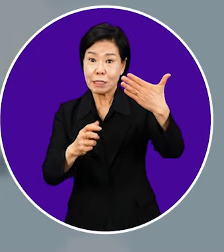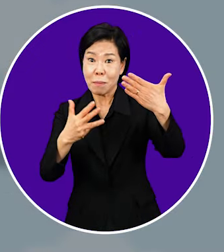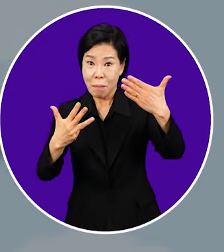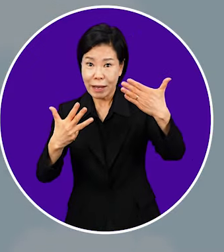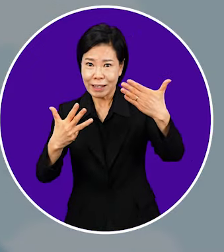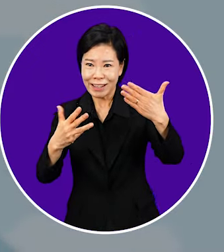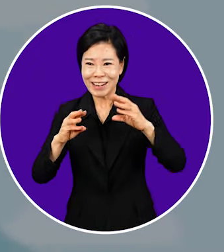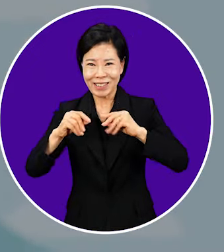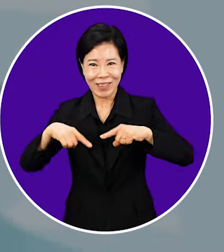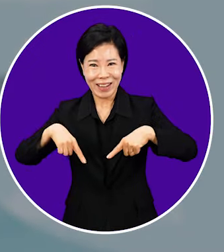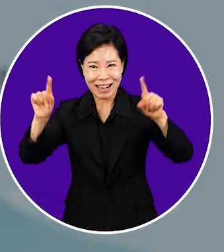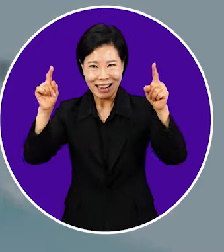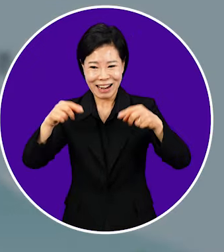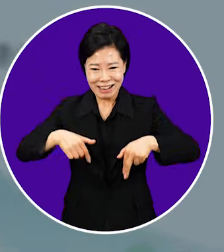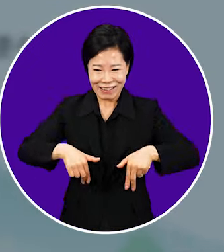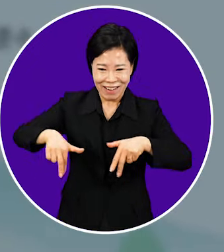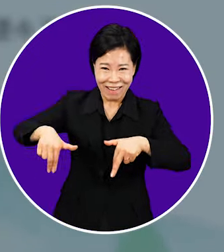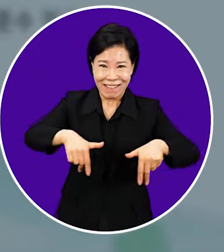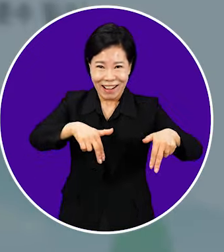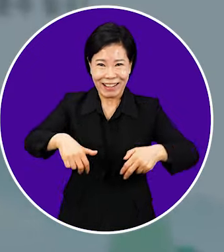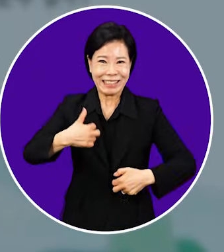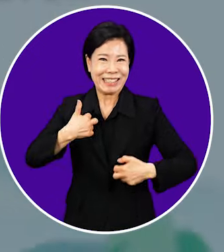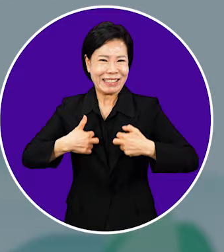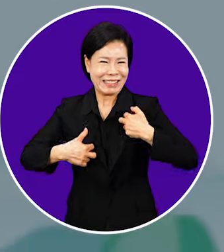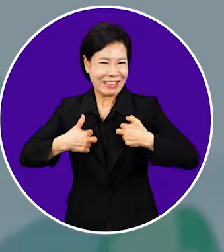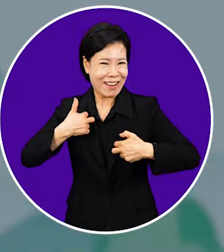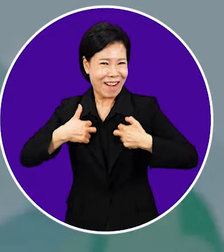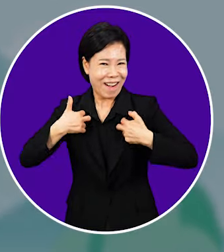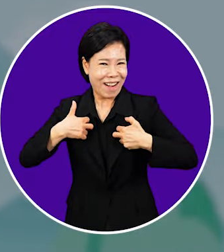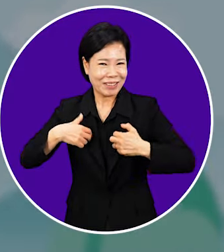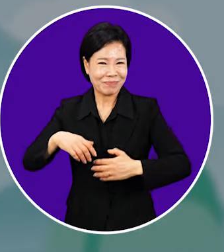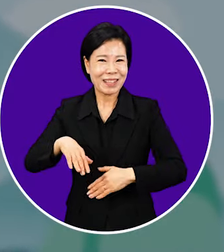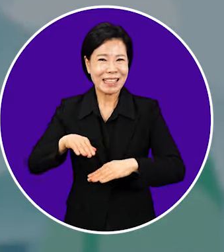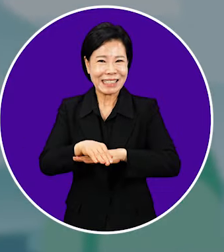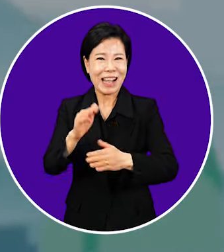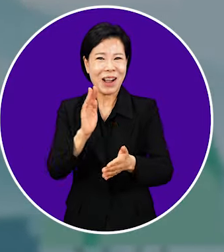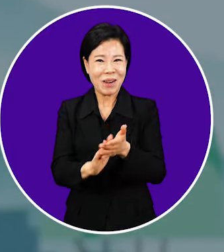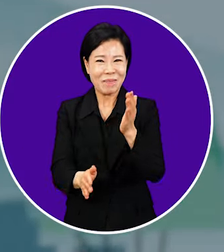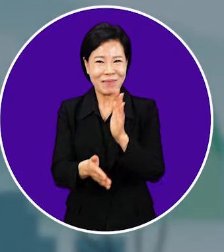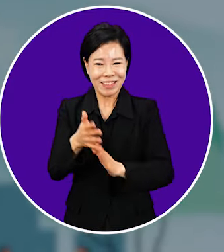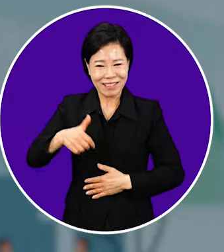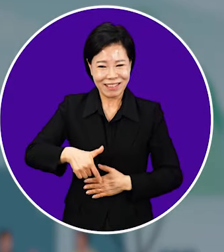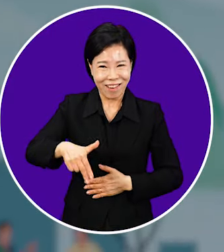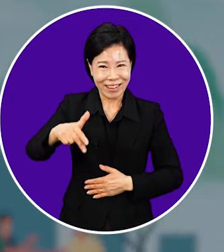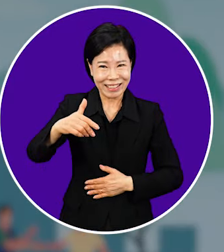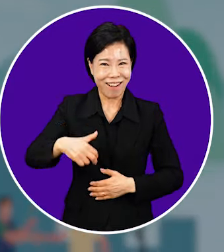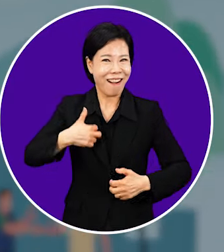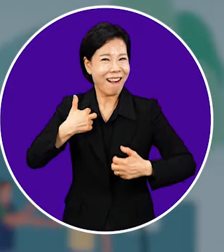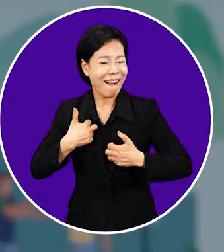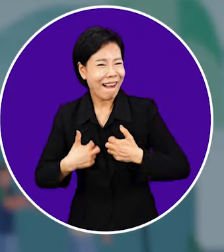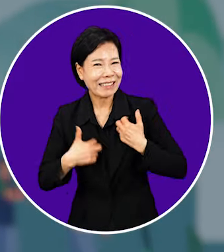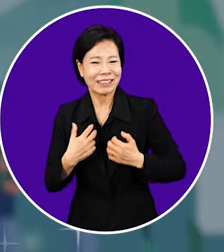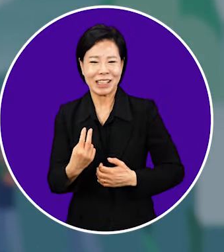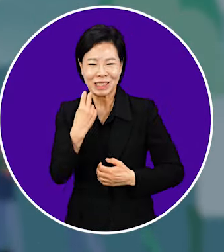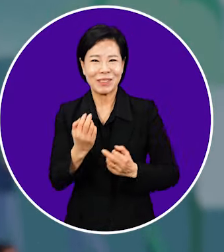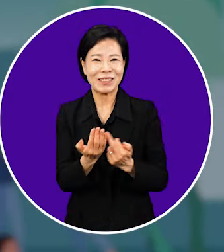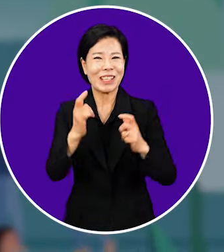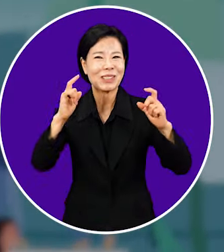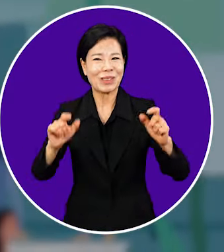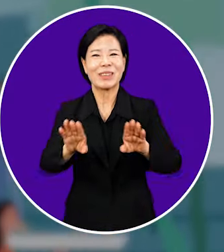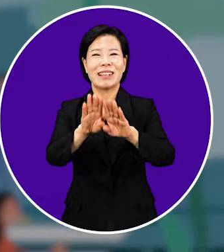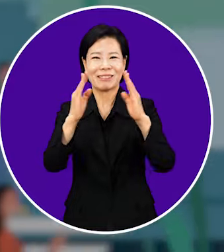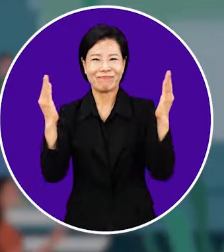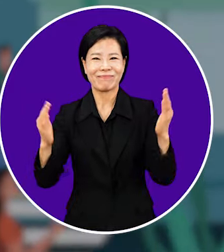9월 28일 토요일 다 함께 걷기의 즐거움을 느껴볼 수 있도록 차 없는 거리 걷기, 걷는 즐거움,